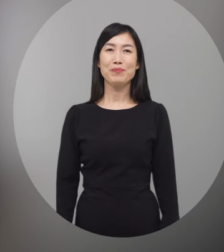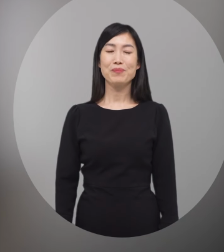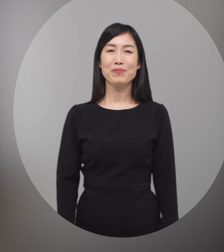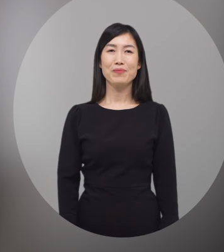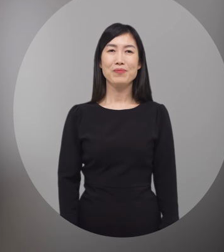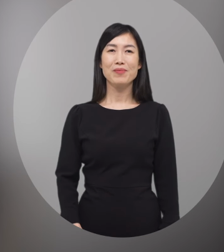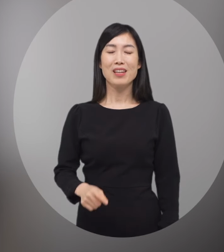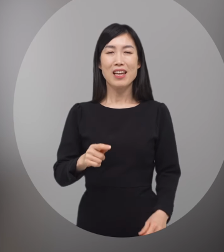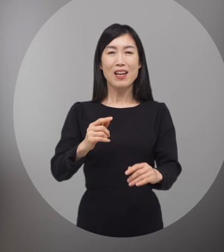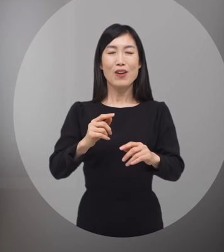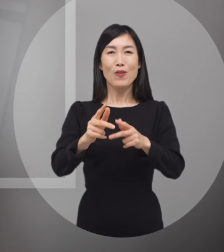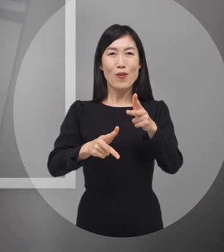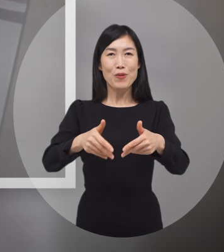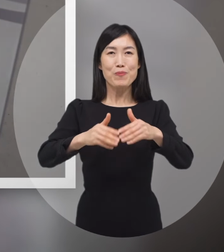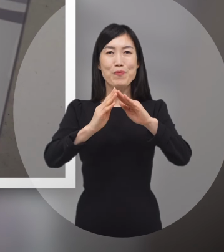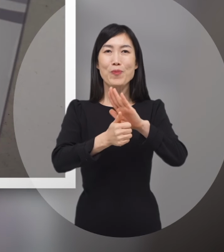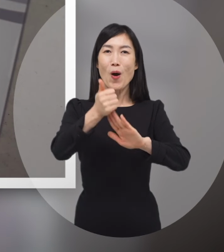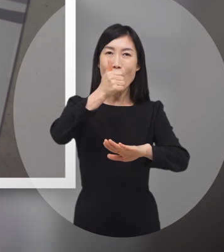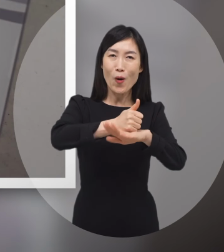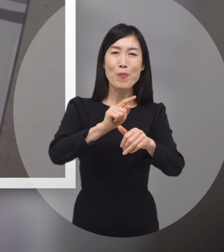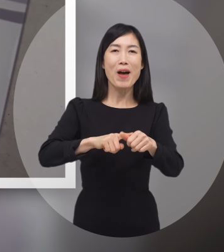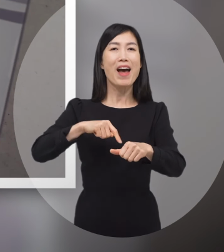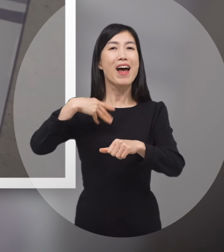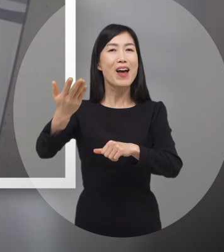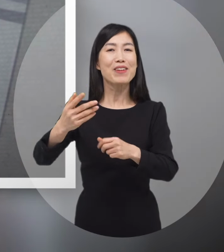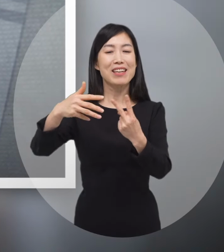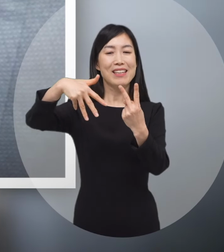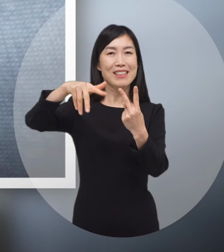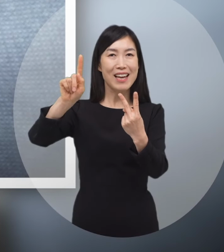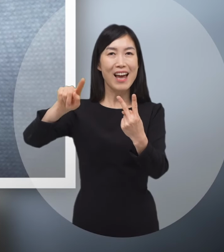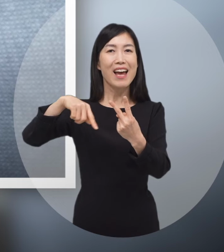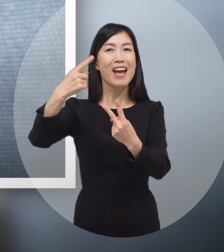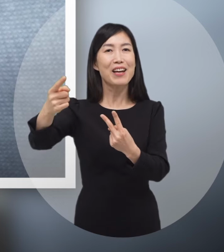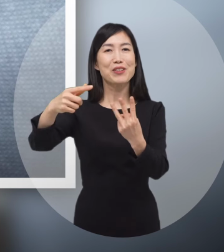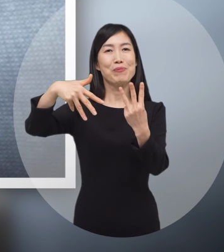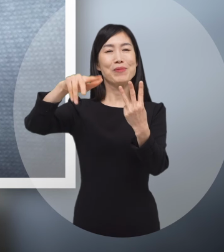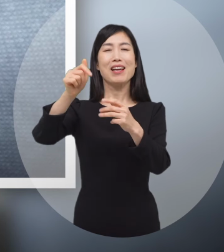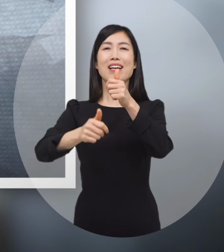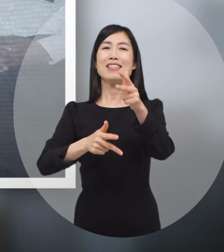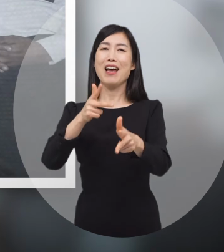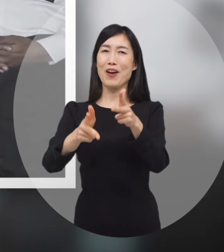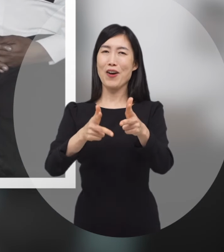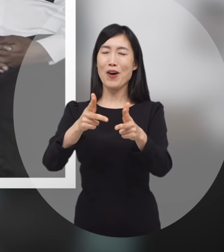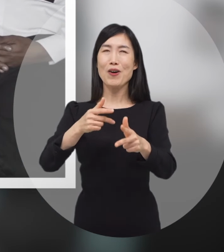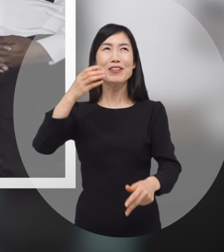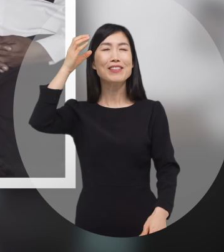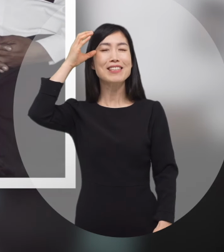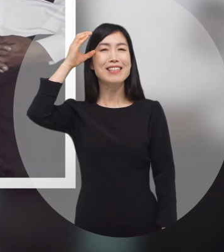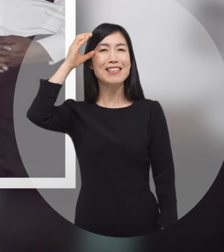디바코의 성공으로 2차, 3차 년도 사업에도 희망의 바람이 더욱 강하게 불어왔습니다.